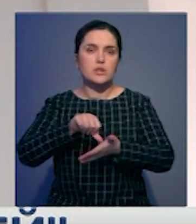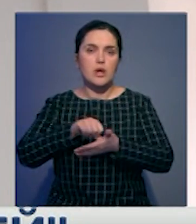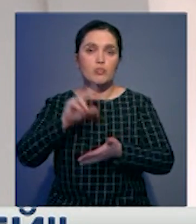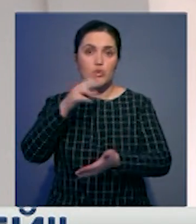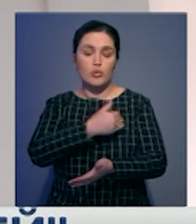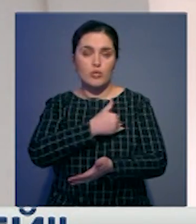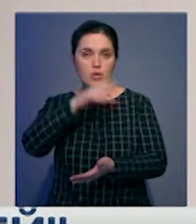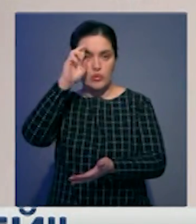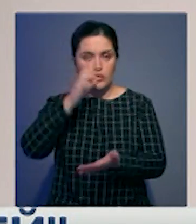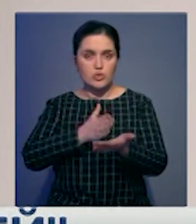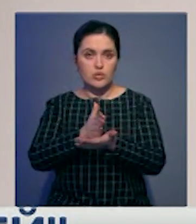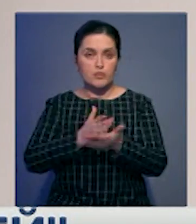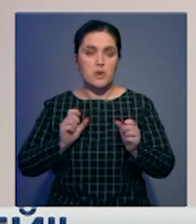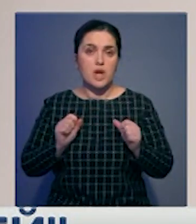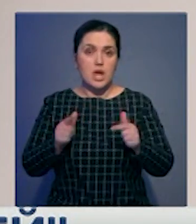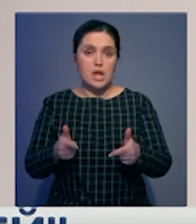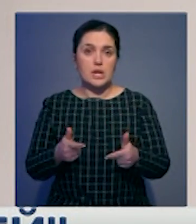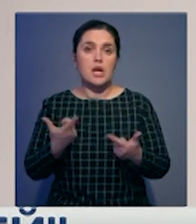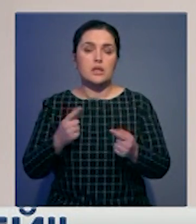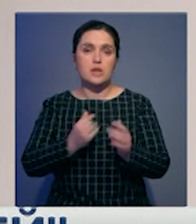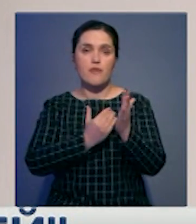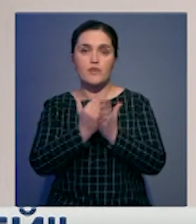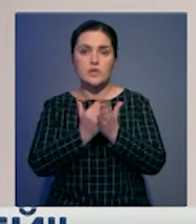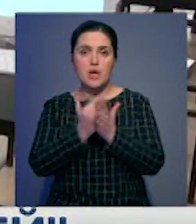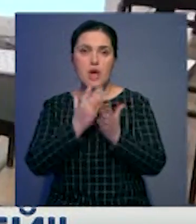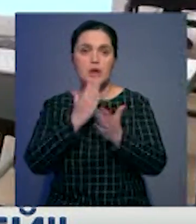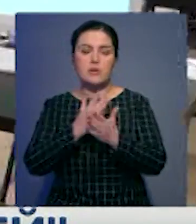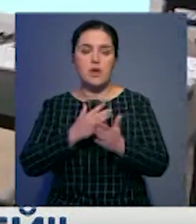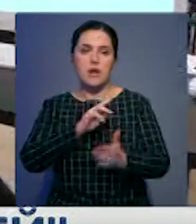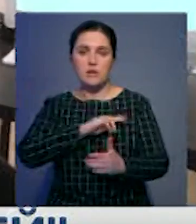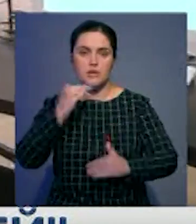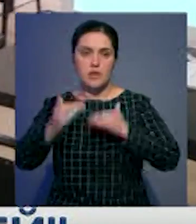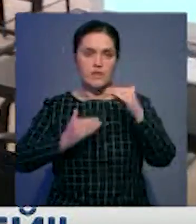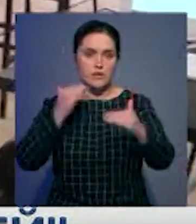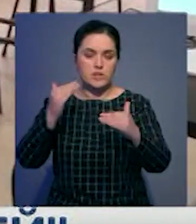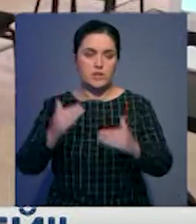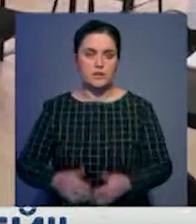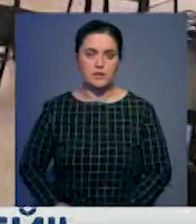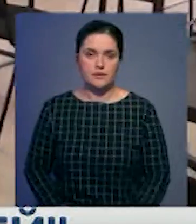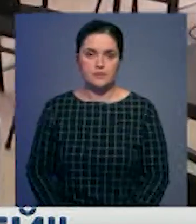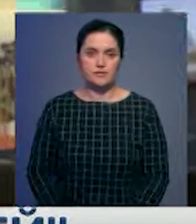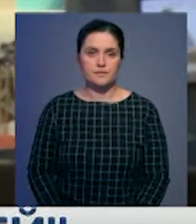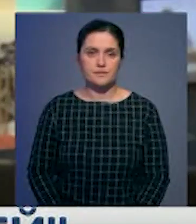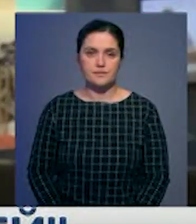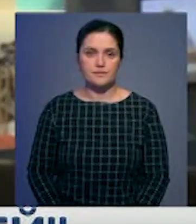к кандидатам на госслужбу, а также где самые высокие перспективы карьерного роста.